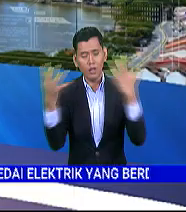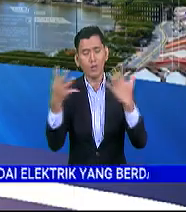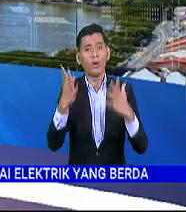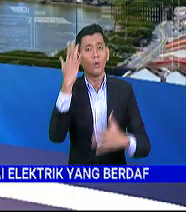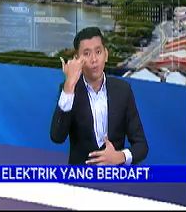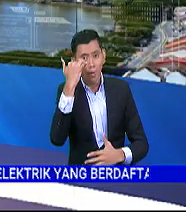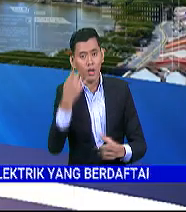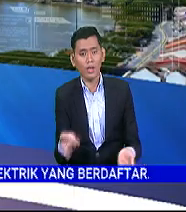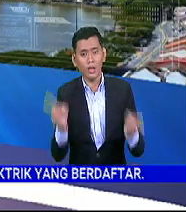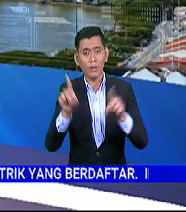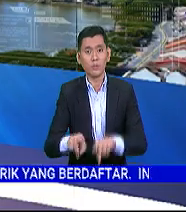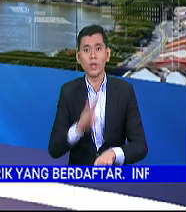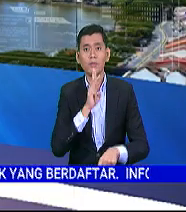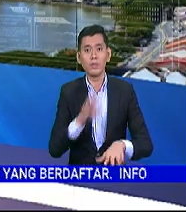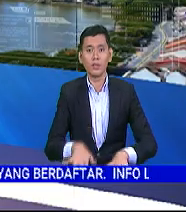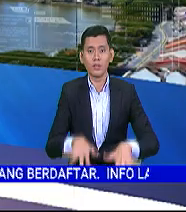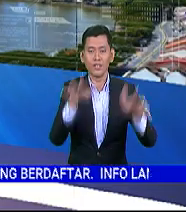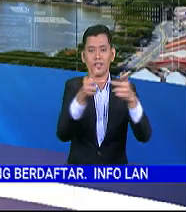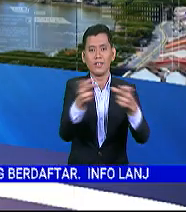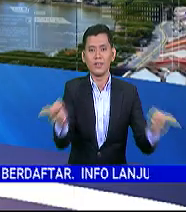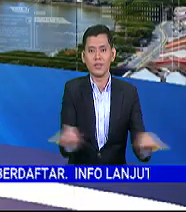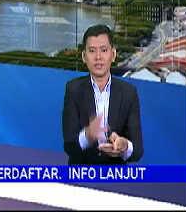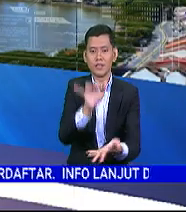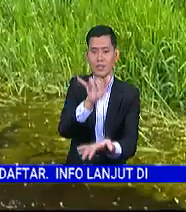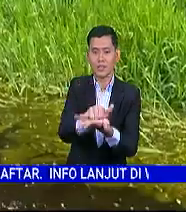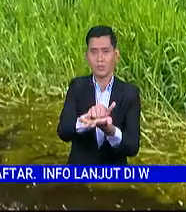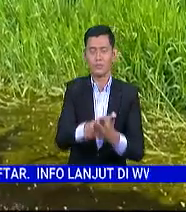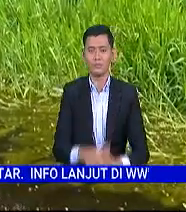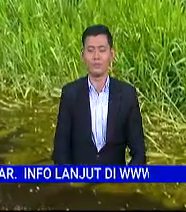punca banjir yang melanda kawasan itu.